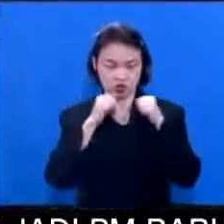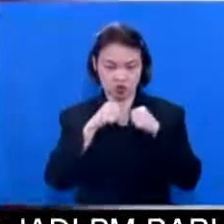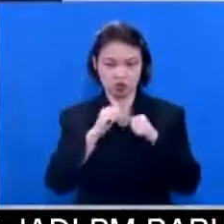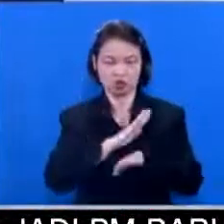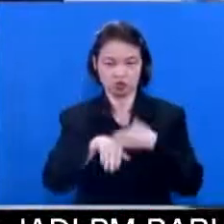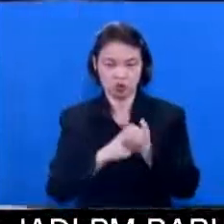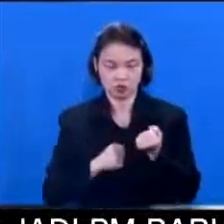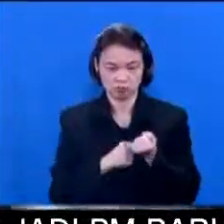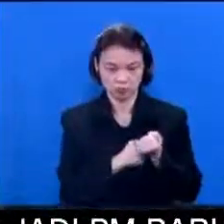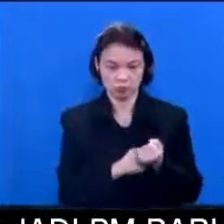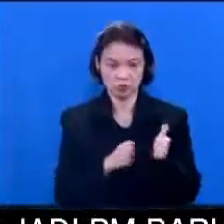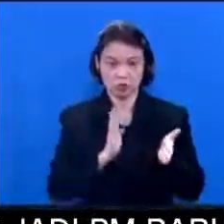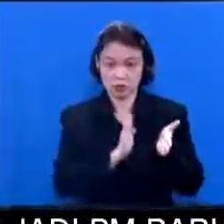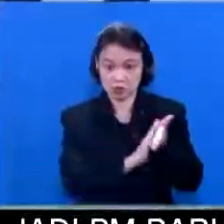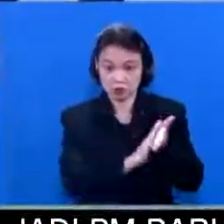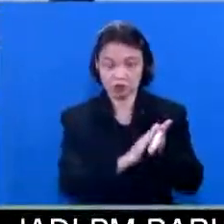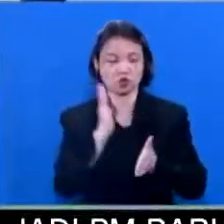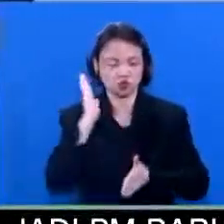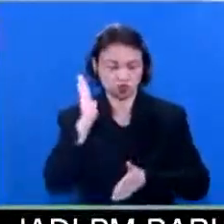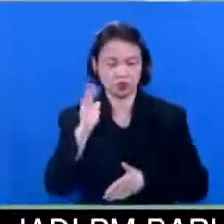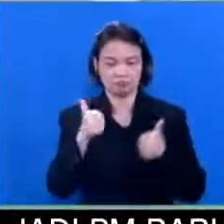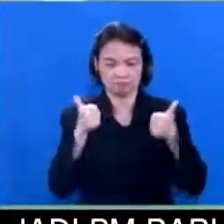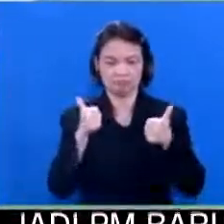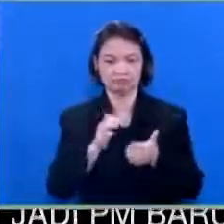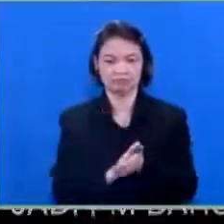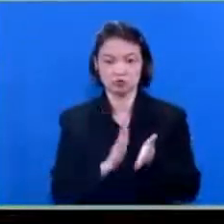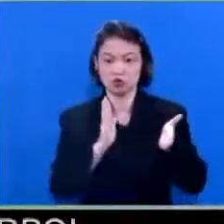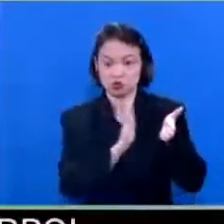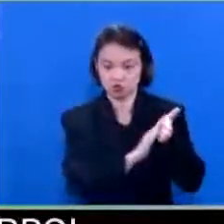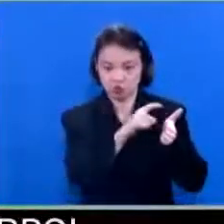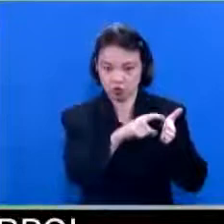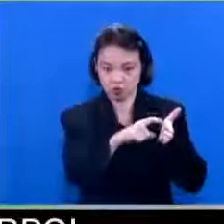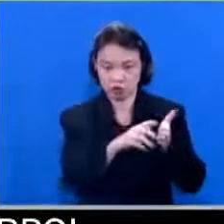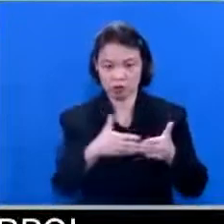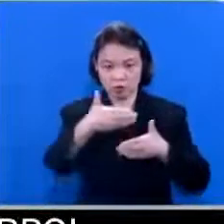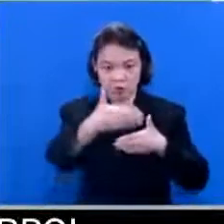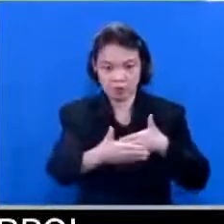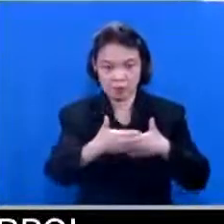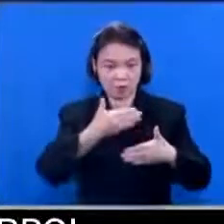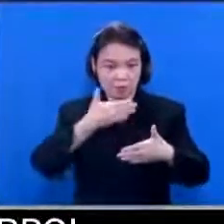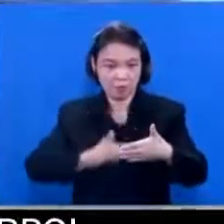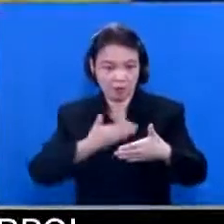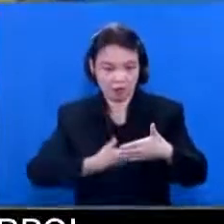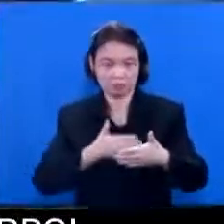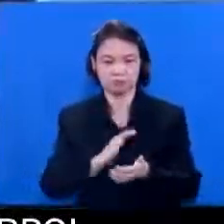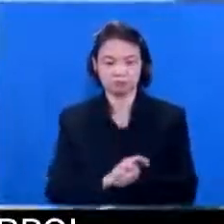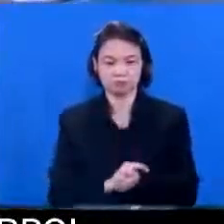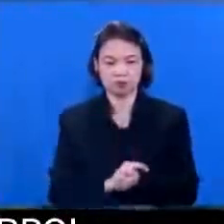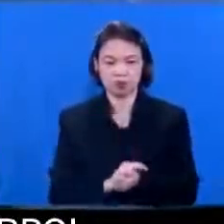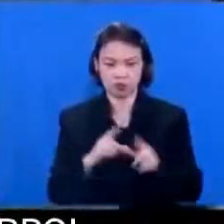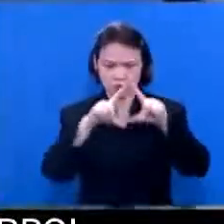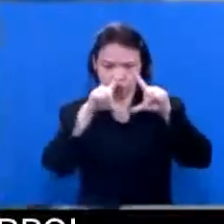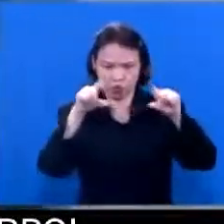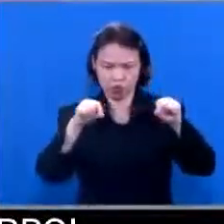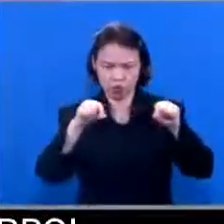dan stiker sudah disiapkan. Nantinya stiker akan dipasang di sisi depan dan belakang kendaraan dengan ukuran yang dapat